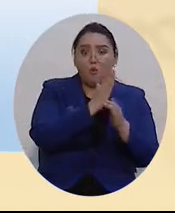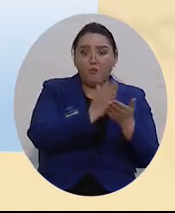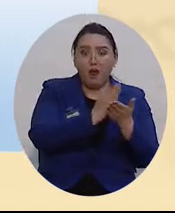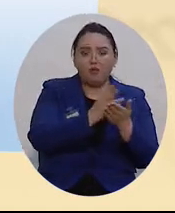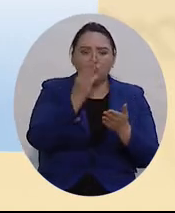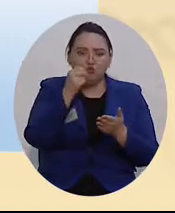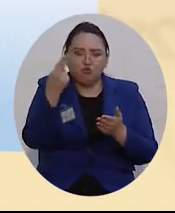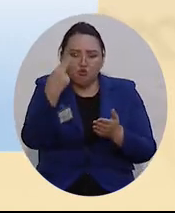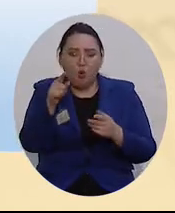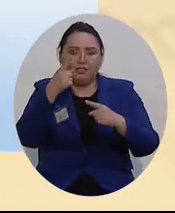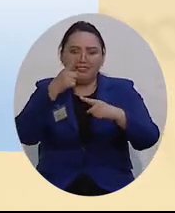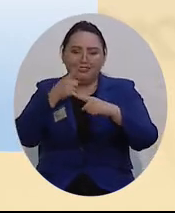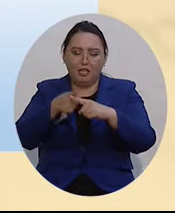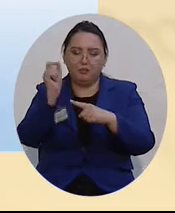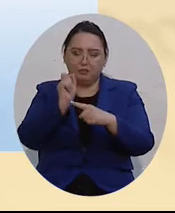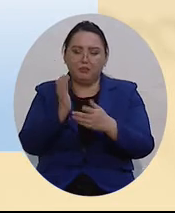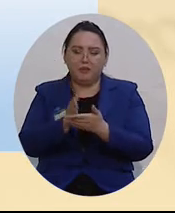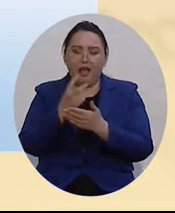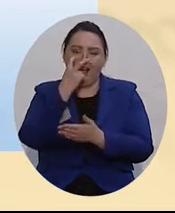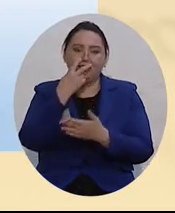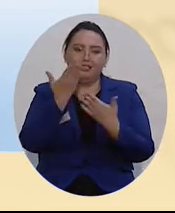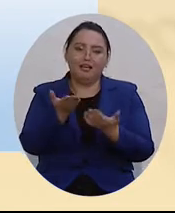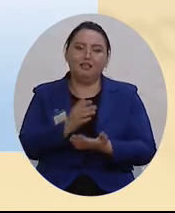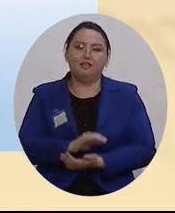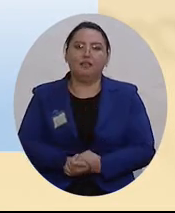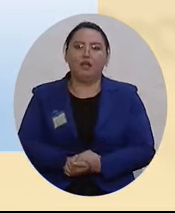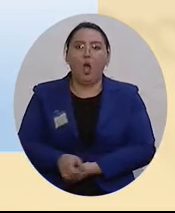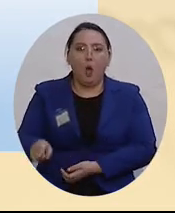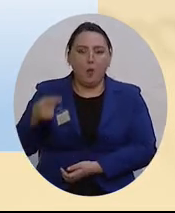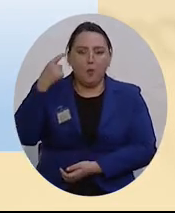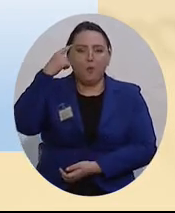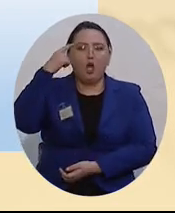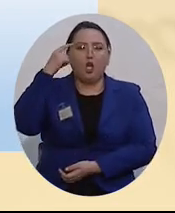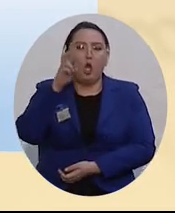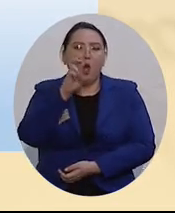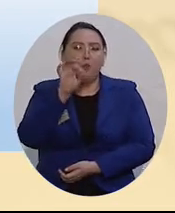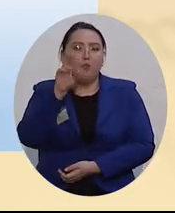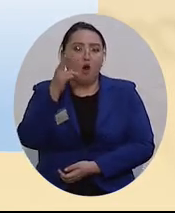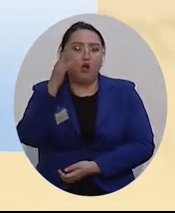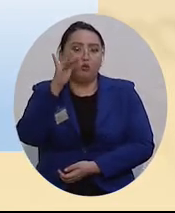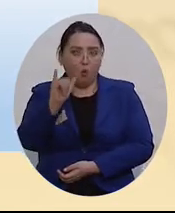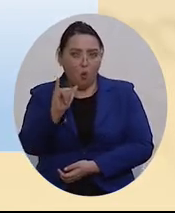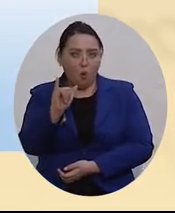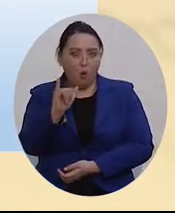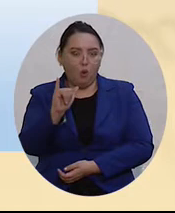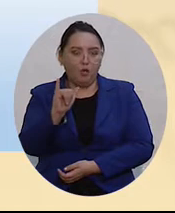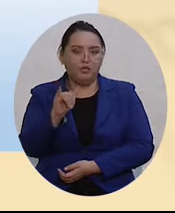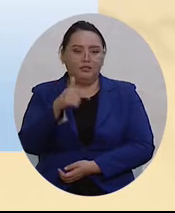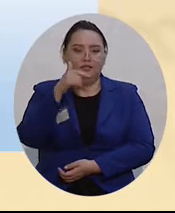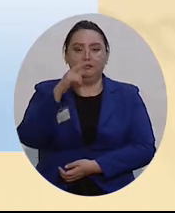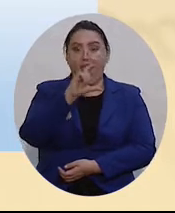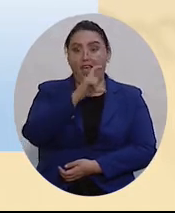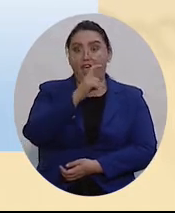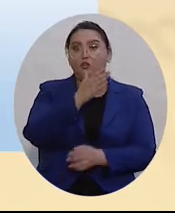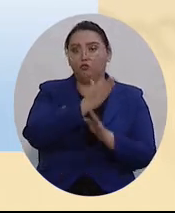жишээнээсээ ажиглаарай. За бодсон гэдэг үг язгуур мөн бодоо гэсэн. Эгшгээр төгссөн